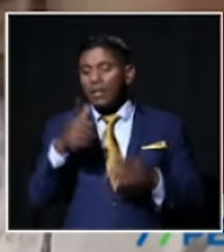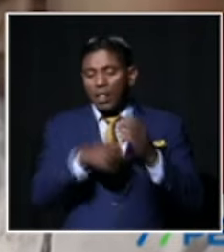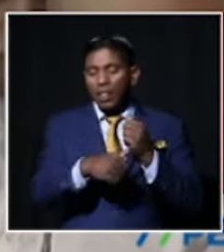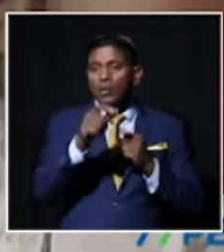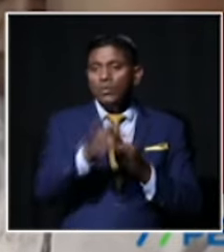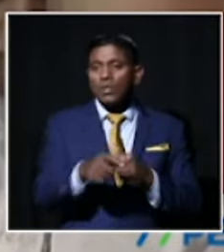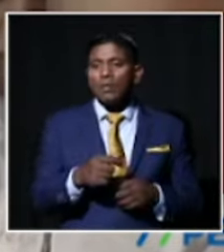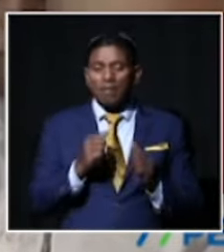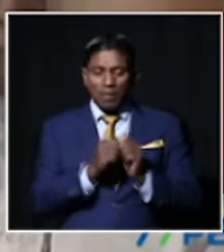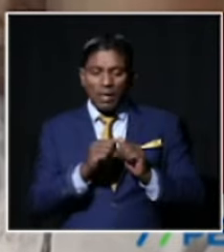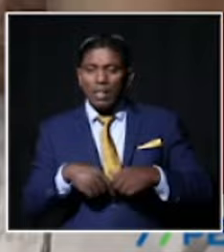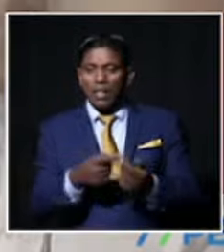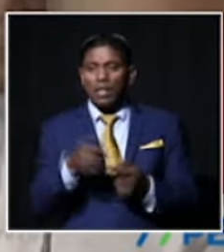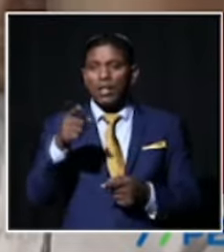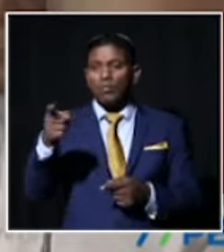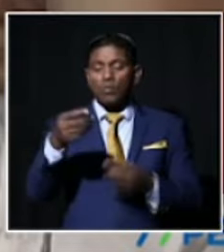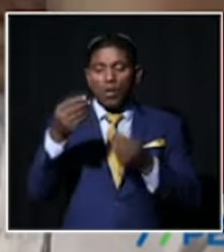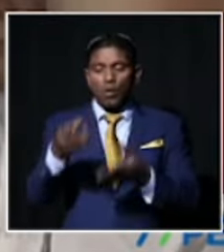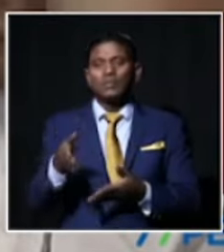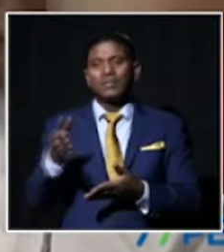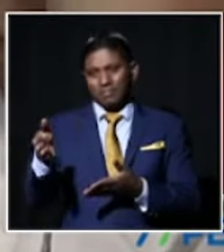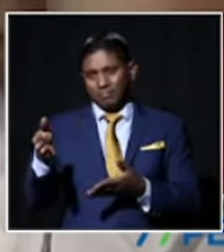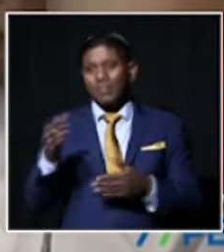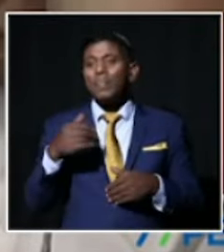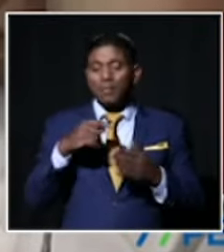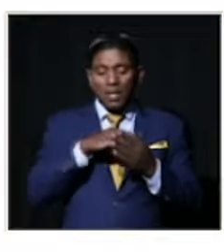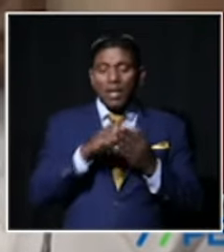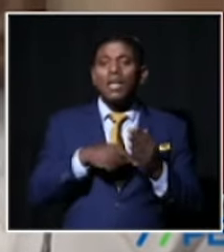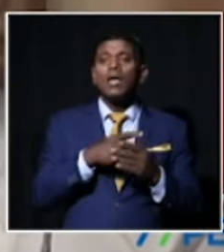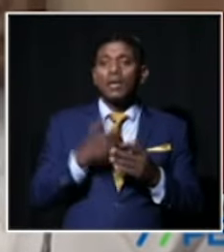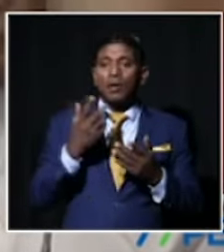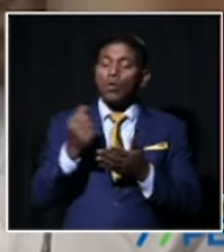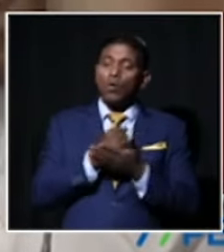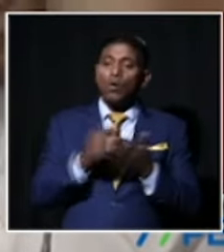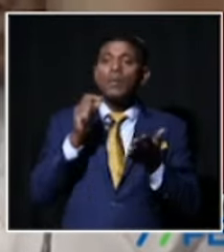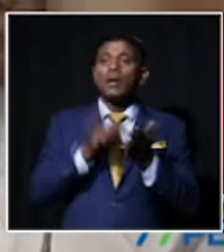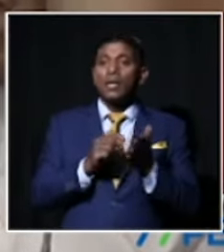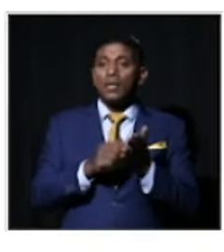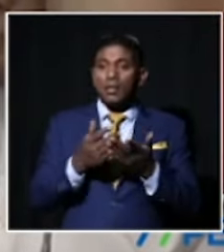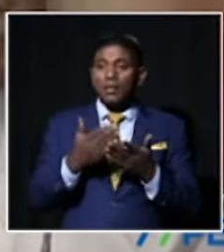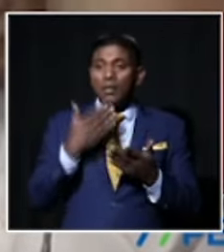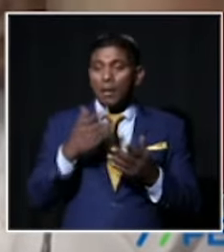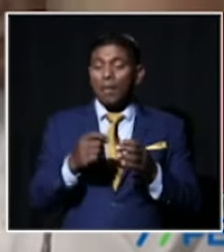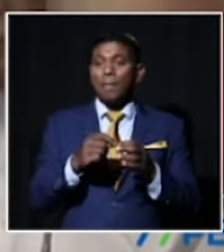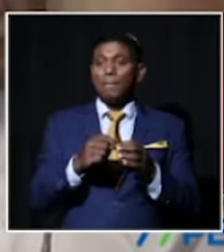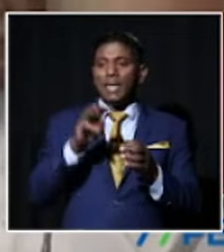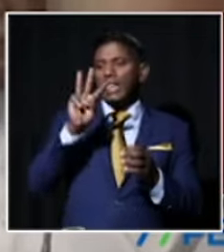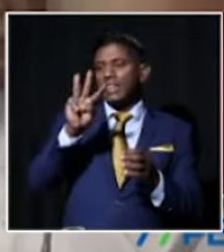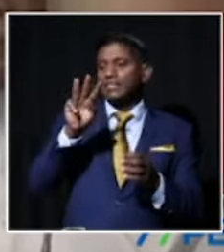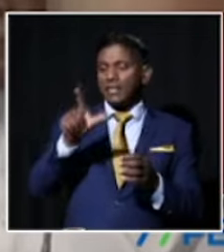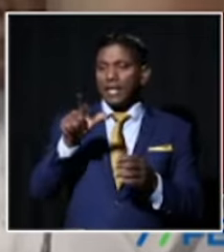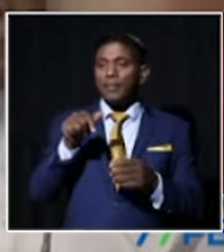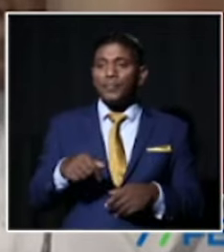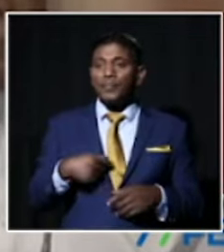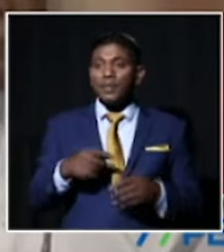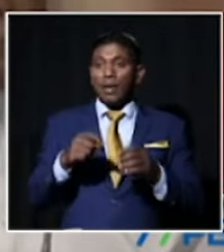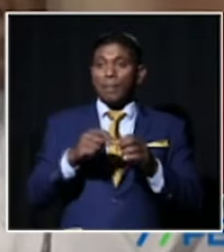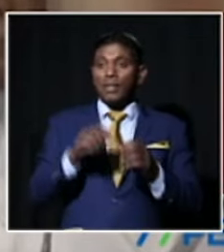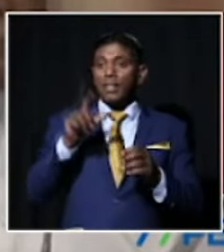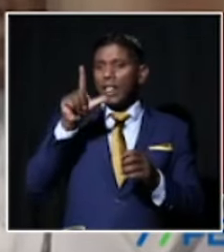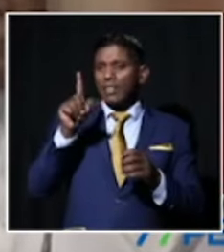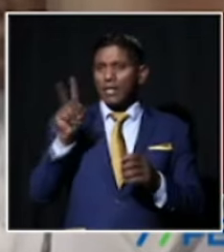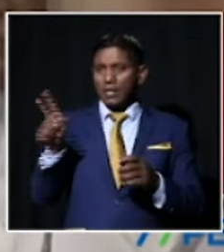කටයුතු කරන්න ඔබතුමාවත් විනාශ කරන්න. අපේ රටේ සමස්ත විදේශ ණය ඩොලර් බිලියන 37යි. හැබැයි මේ පුද්ගලයා බිලියන 71ක්